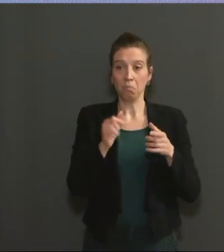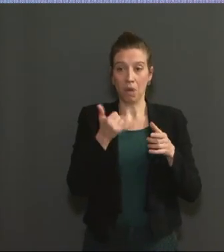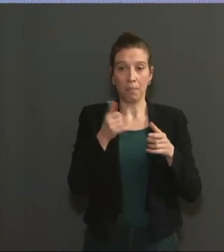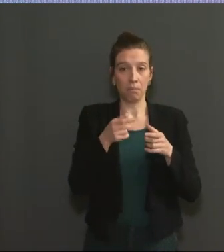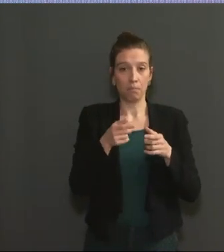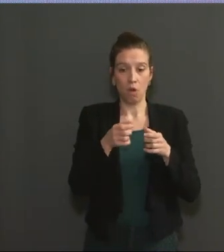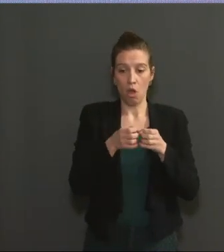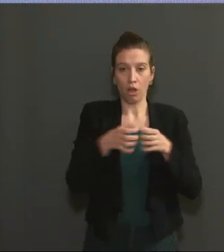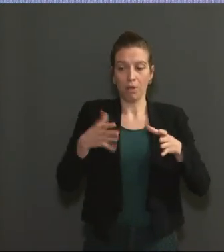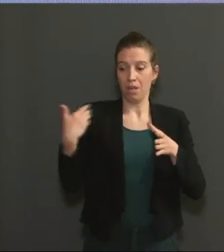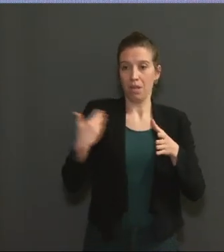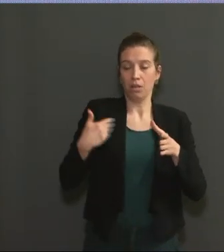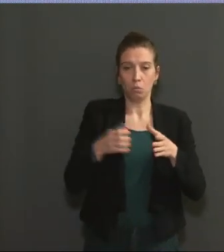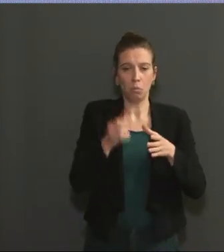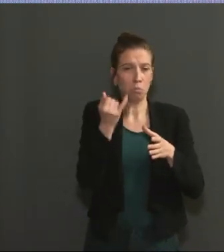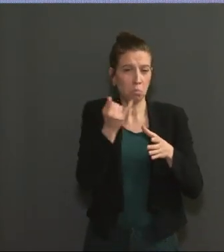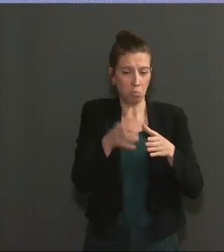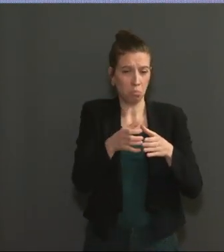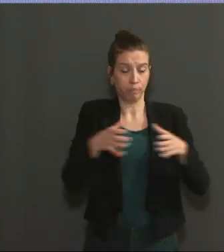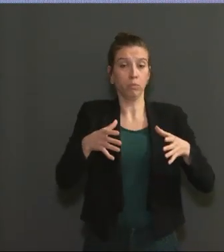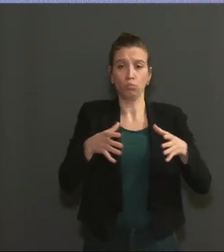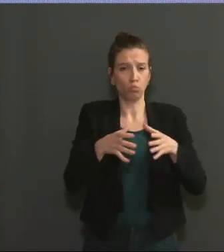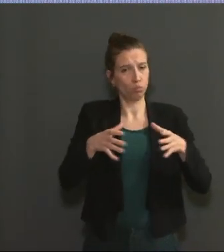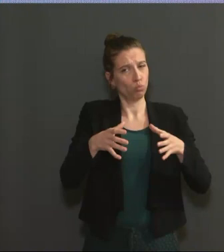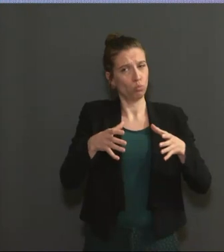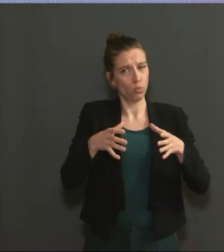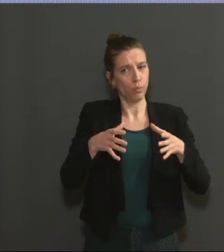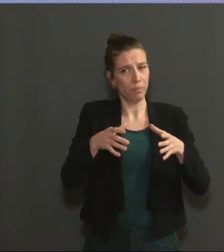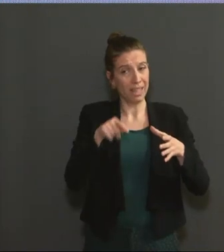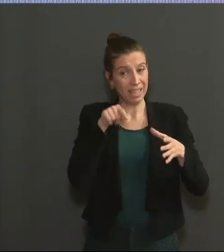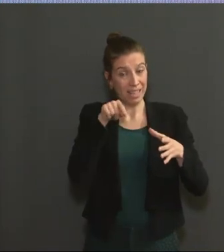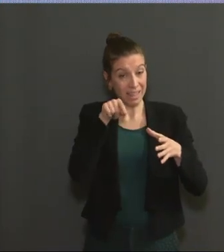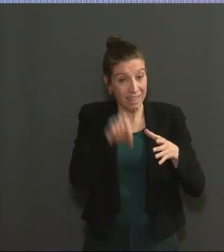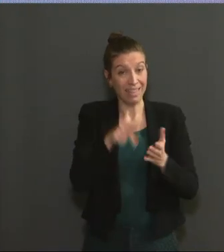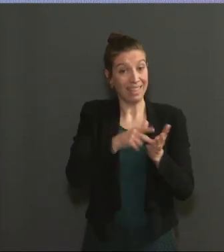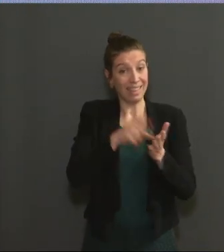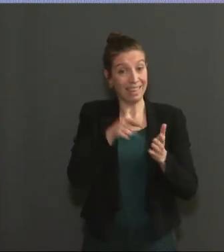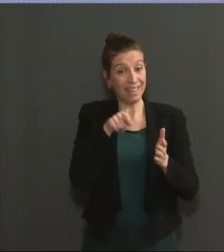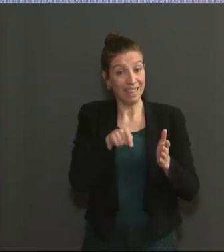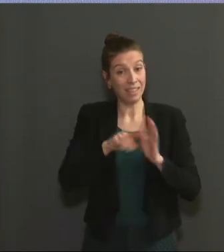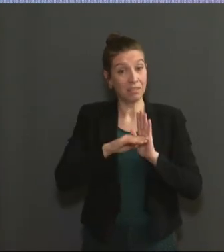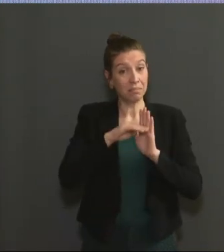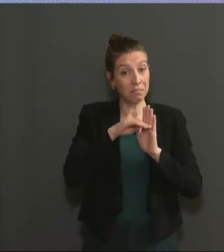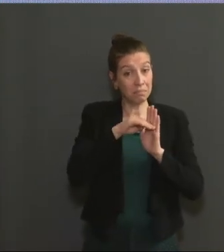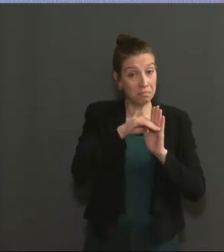test verklaart de Trend die we menteel zien dus niet of slechts voor een klein